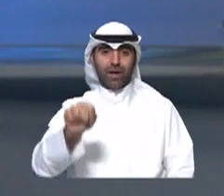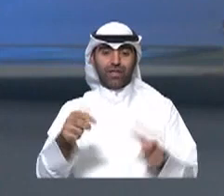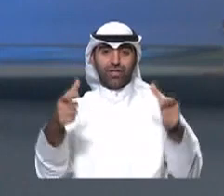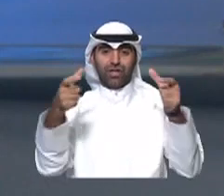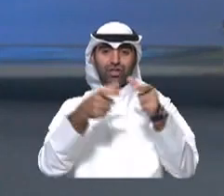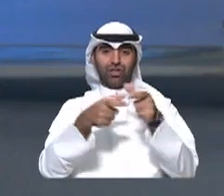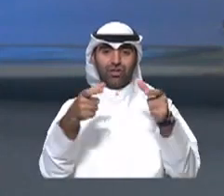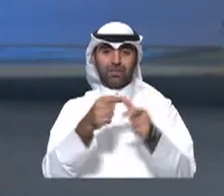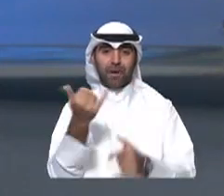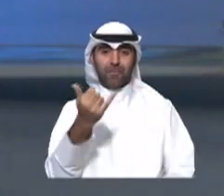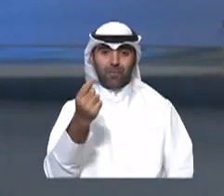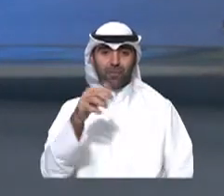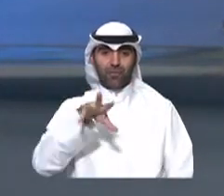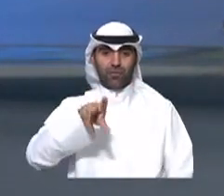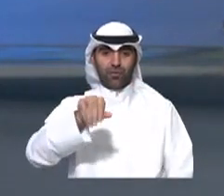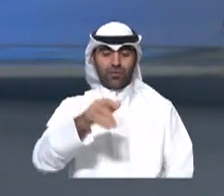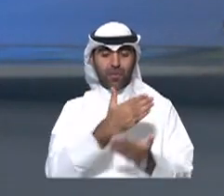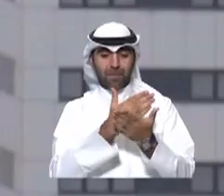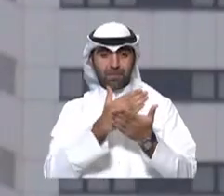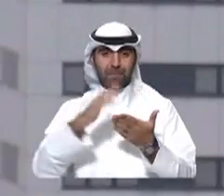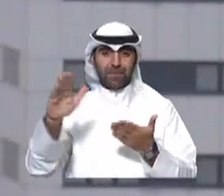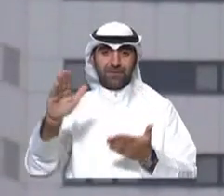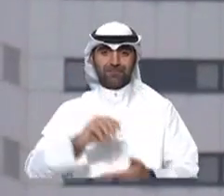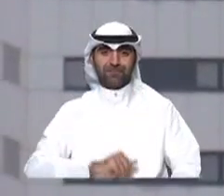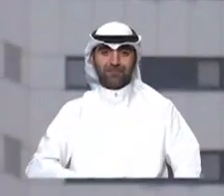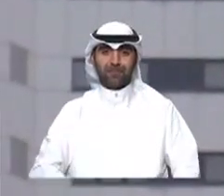الشفافية في القطاع العام.